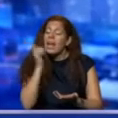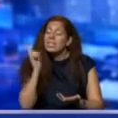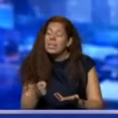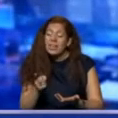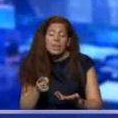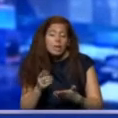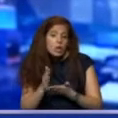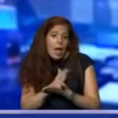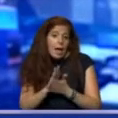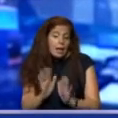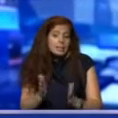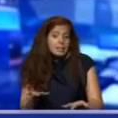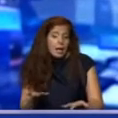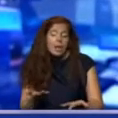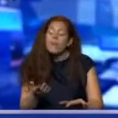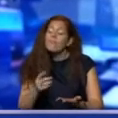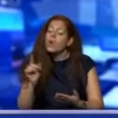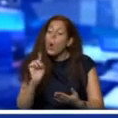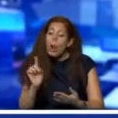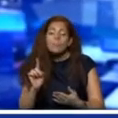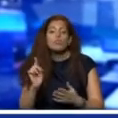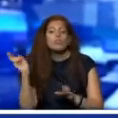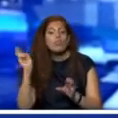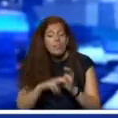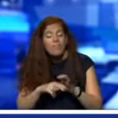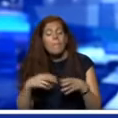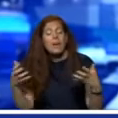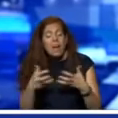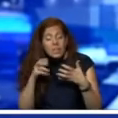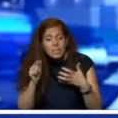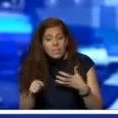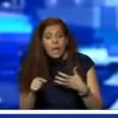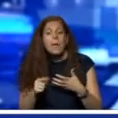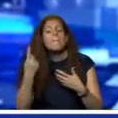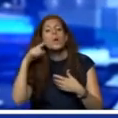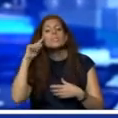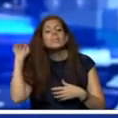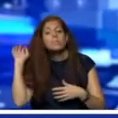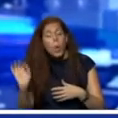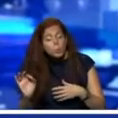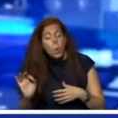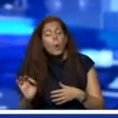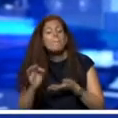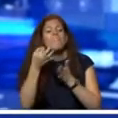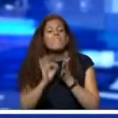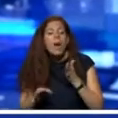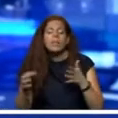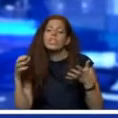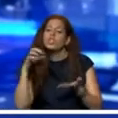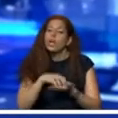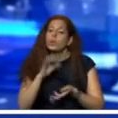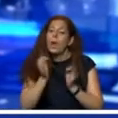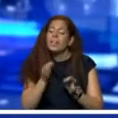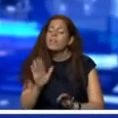להיערך לכך. לא בחנו את האופציה הזאת שכנראה יהיו מועמד. וכל מי שלקח חלק בכנס הזה, ביוזמה שלו, בפרט לשכת עורכי הדין, ואני